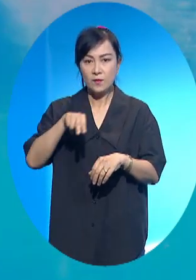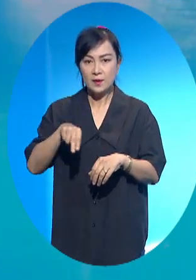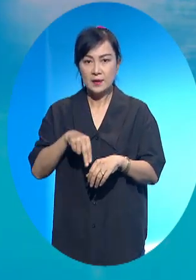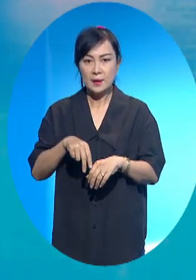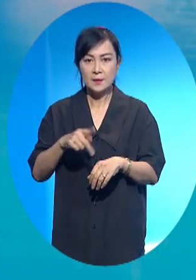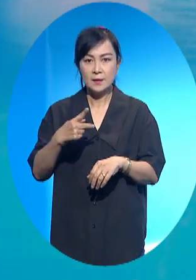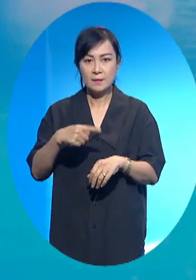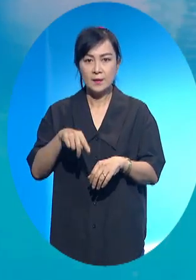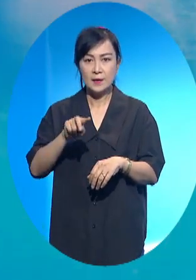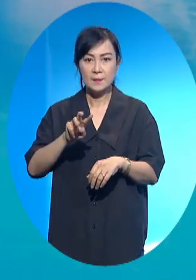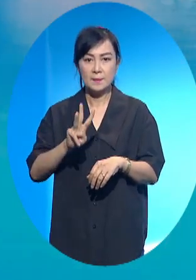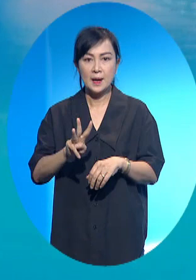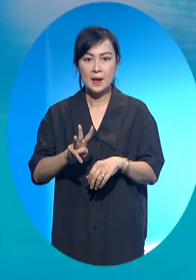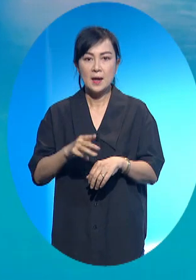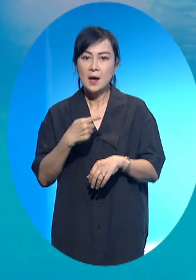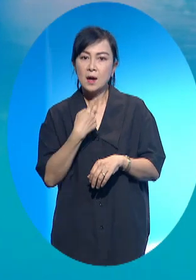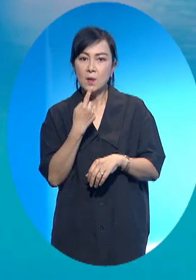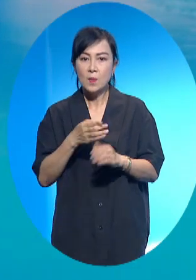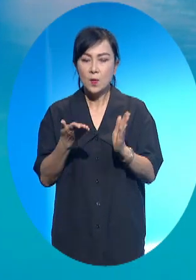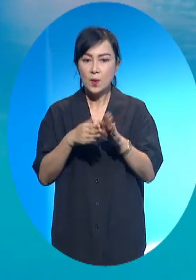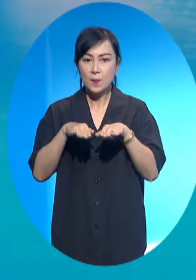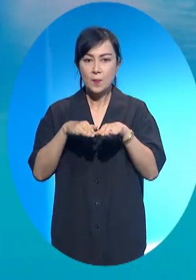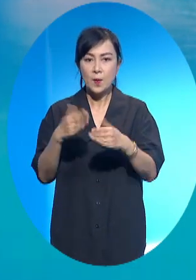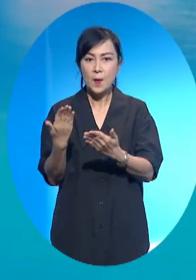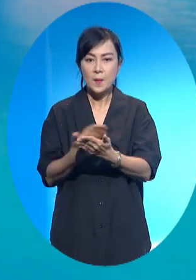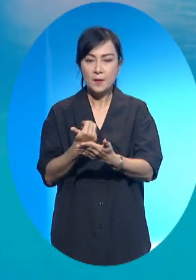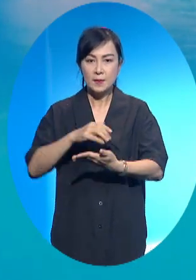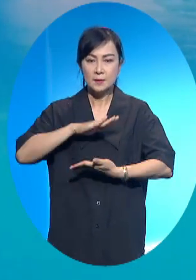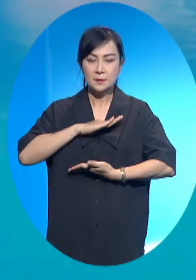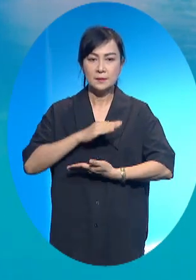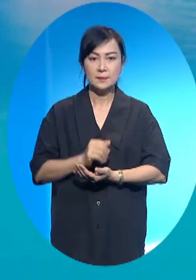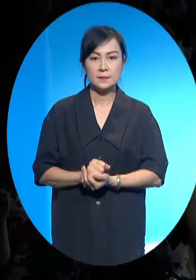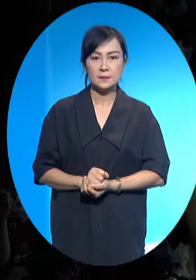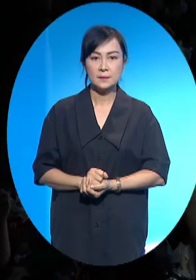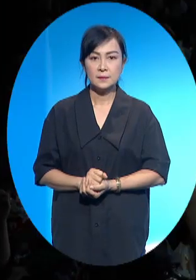Nam 2023 đã chính thức công bố ra mắt mùa mới và giải thưởng.